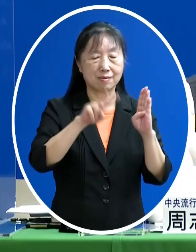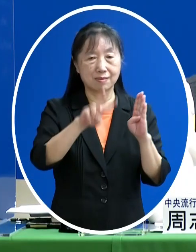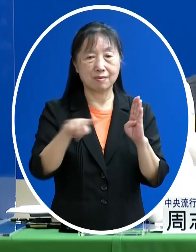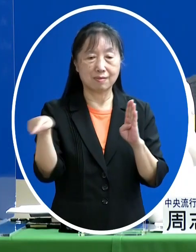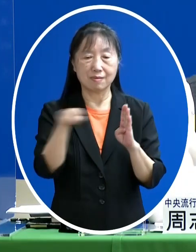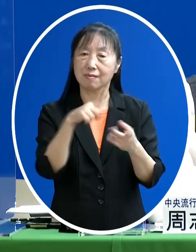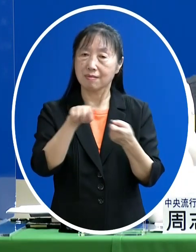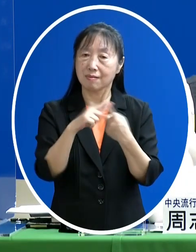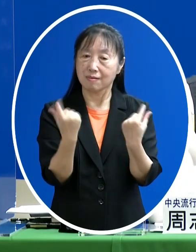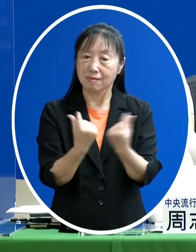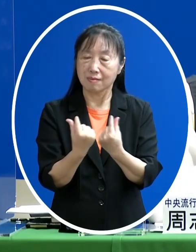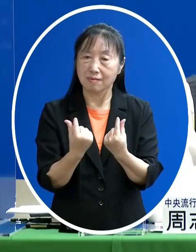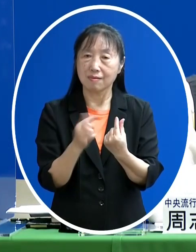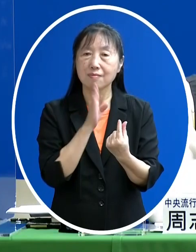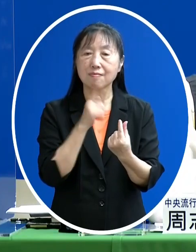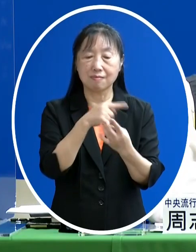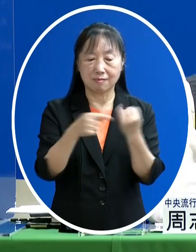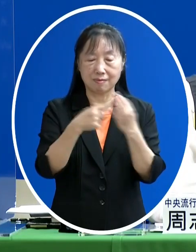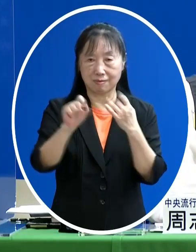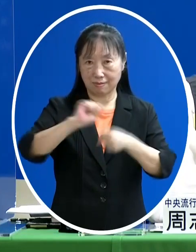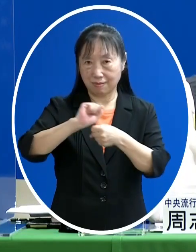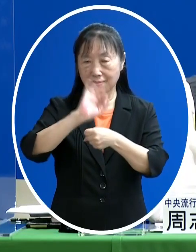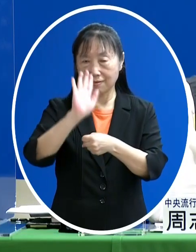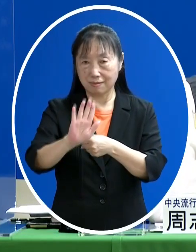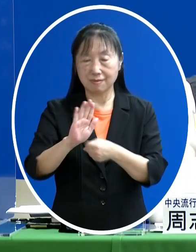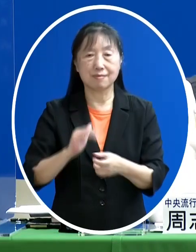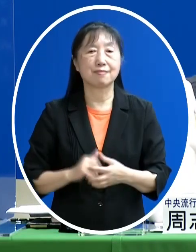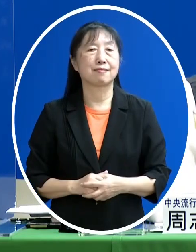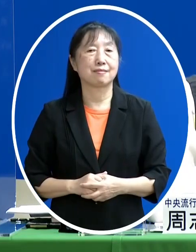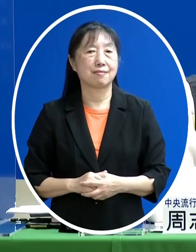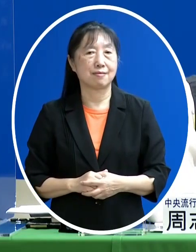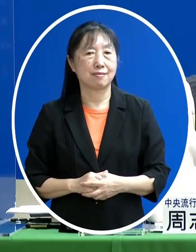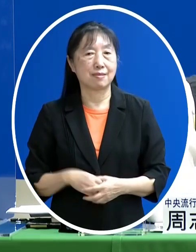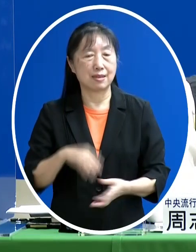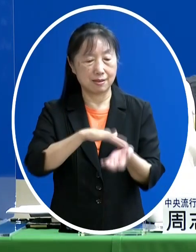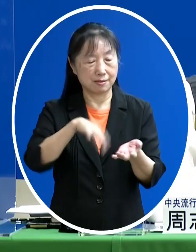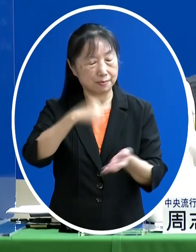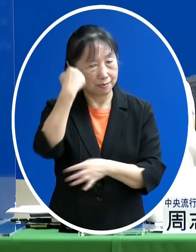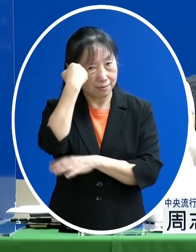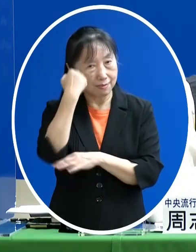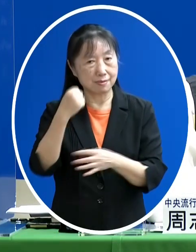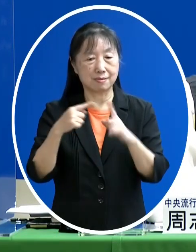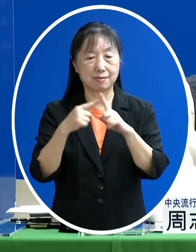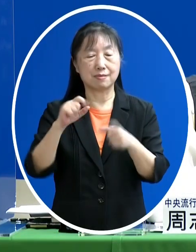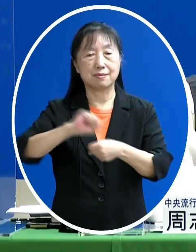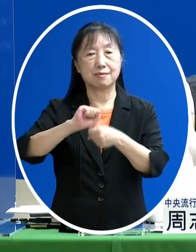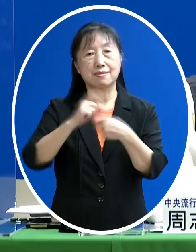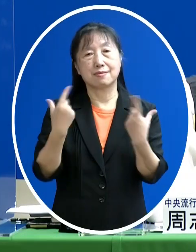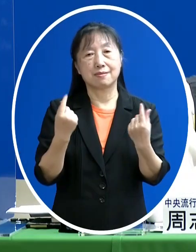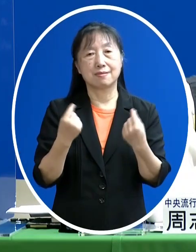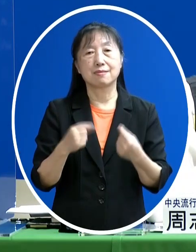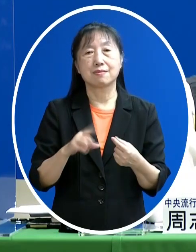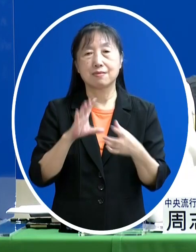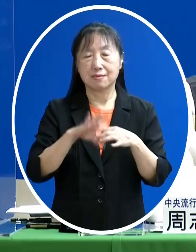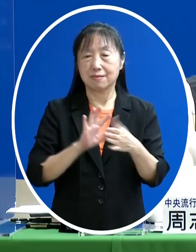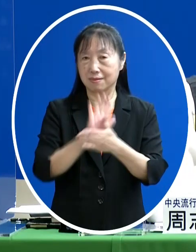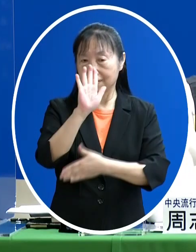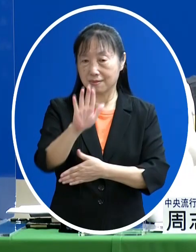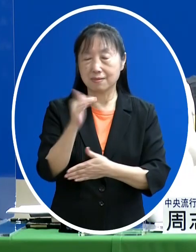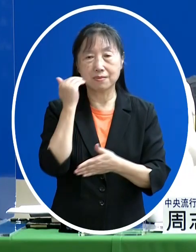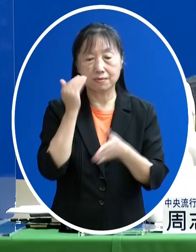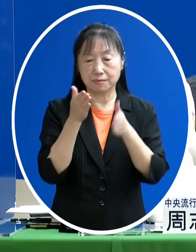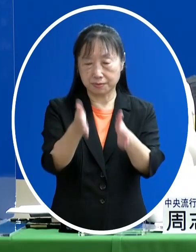的。那但是如果病例数有增加，当然这个住院的人数也会增加哈，所以在那个未来疫情